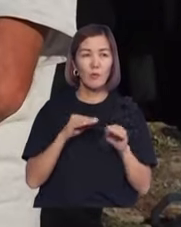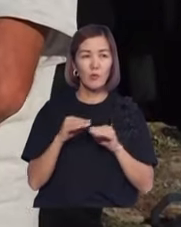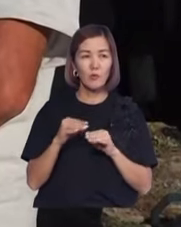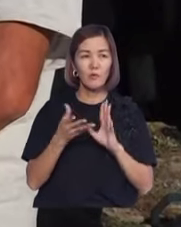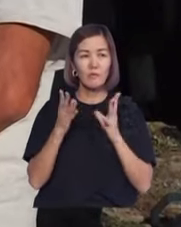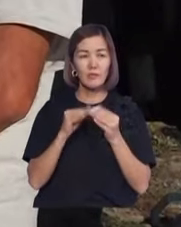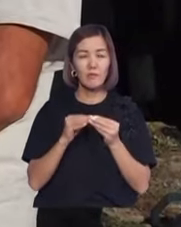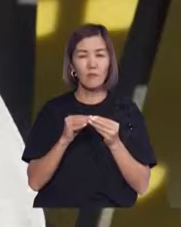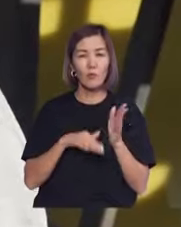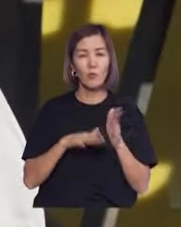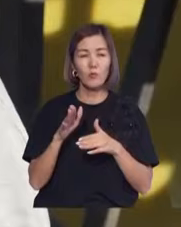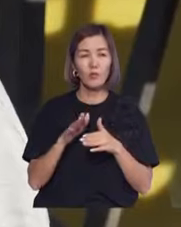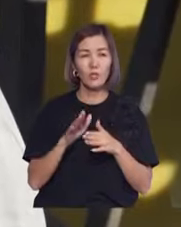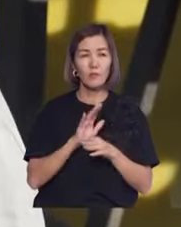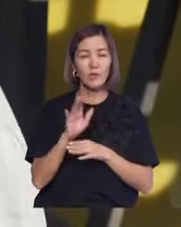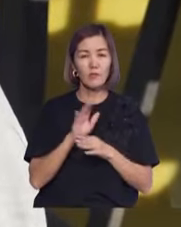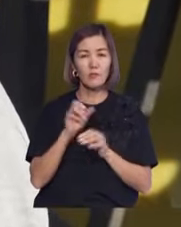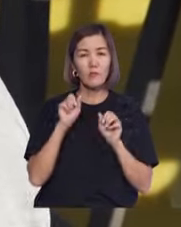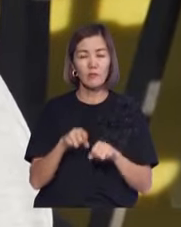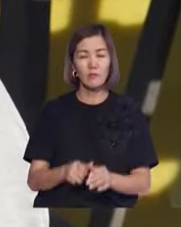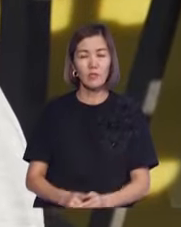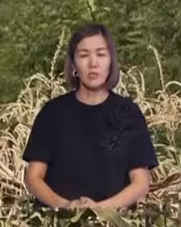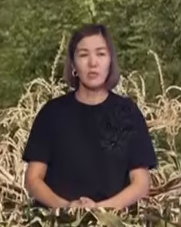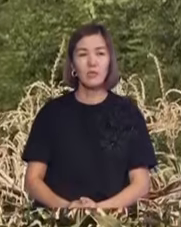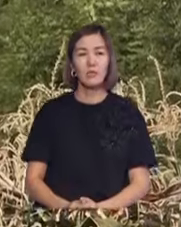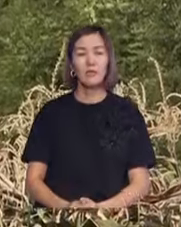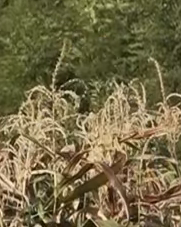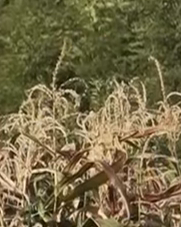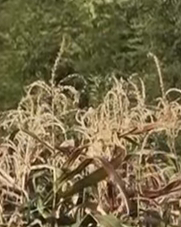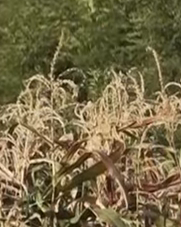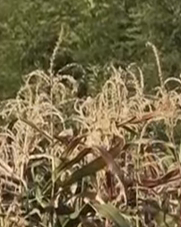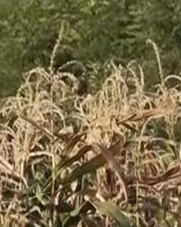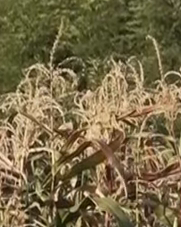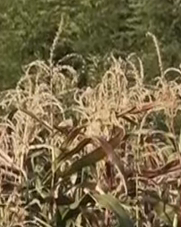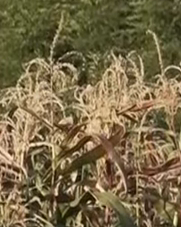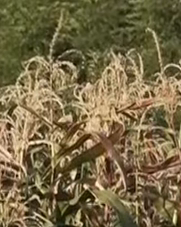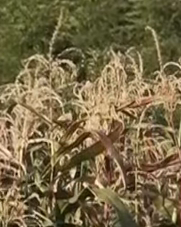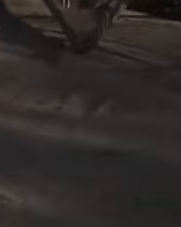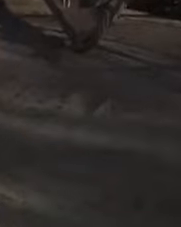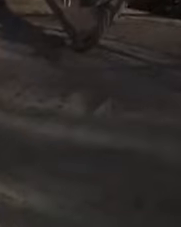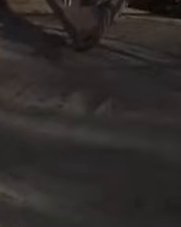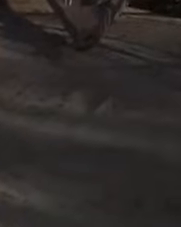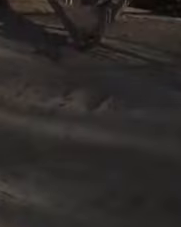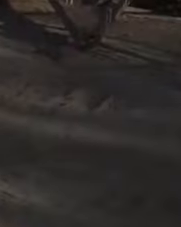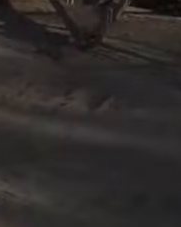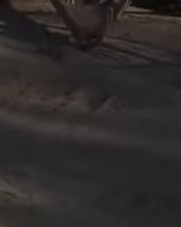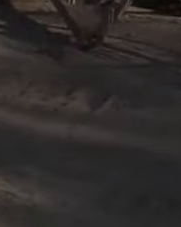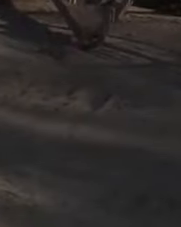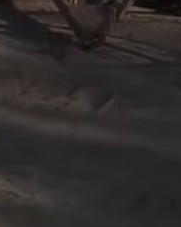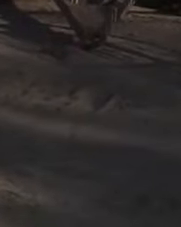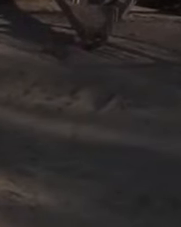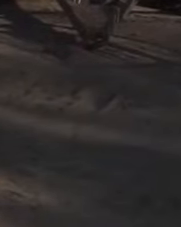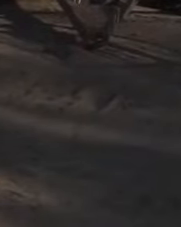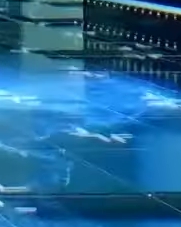сельхозтоваропроизводителей, способствовала улучшению их производственных возможностей. Карина Закриева, Нуржан Касабулатов, Жасулан Шинкинже, телерадиокомпания